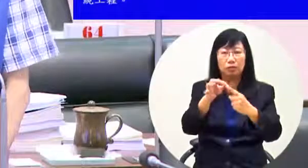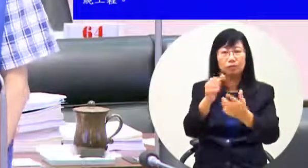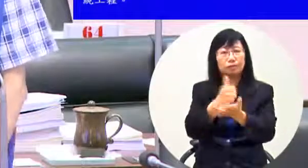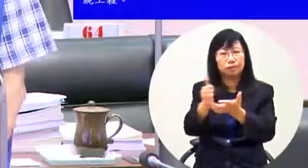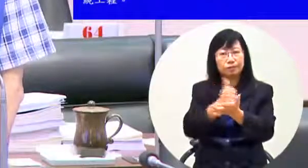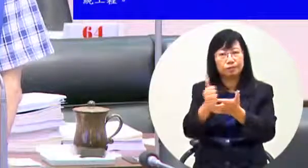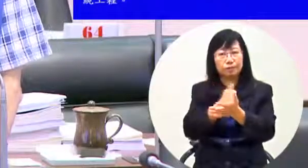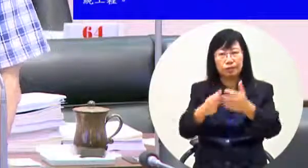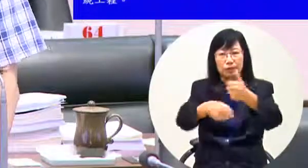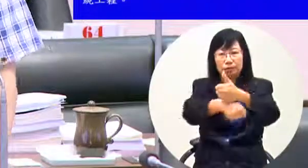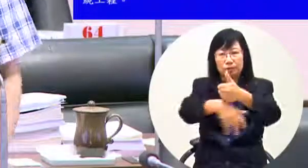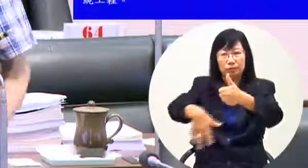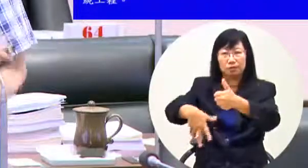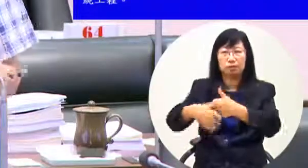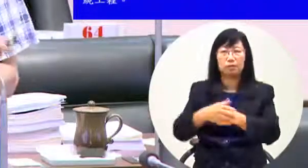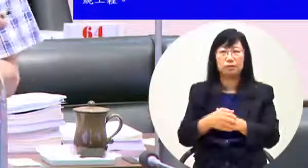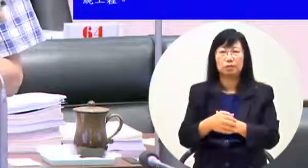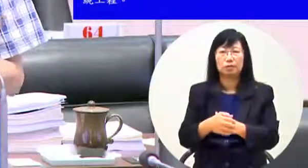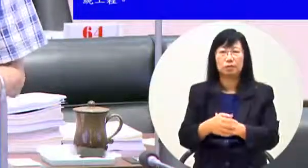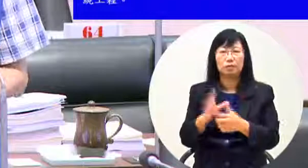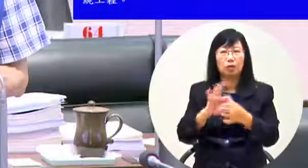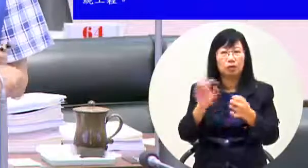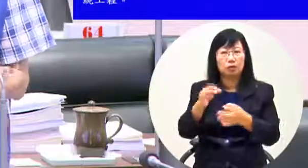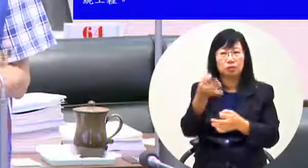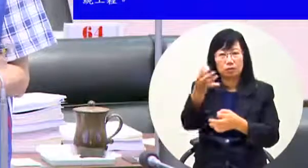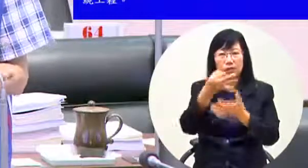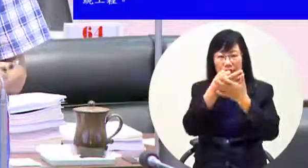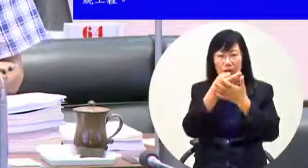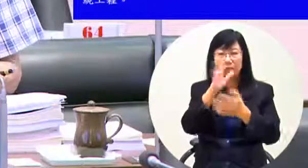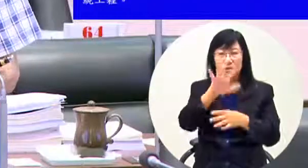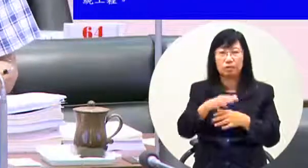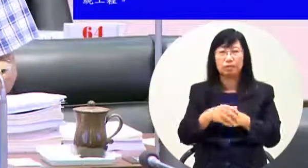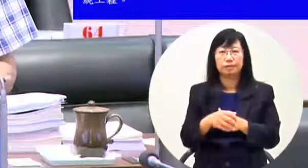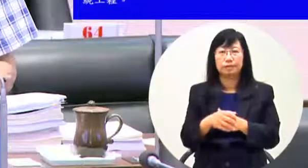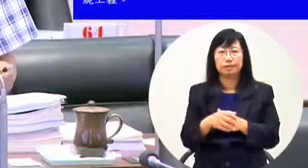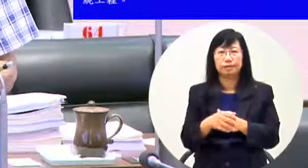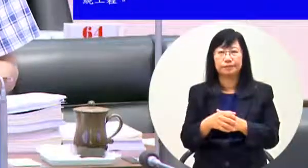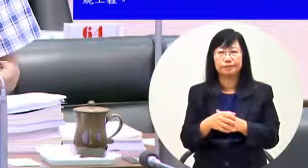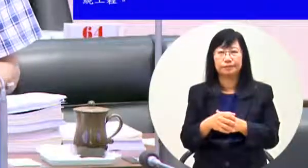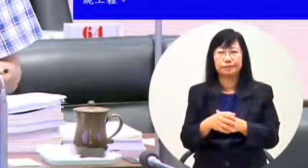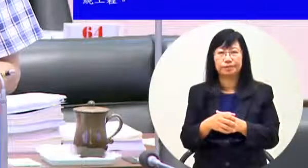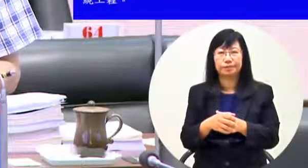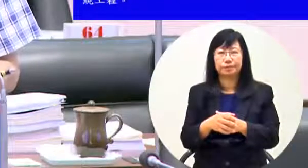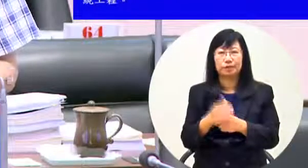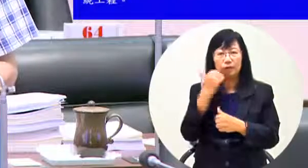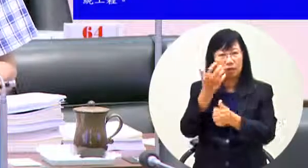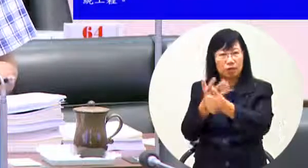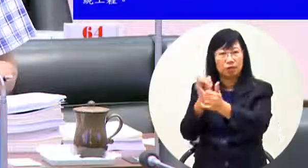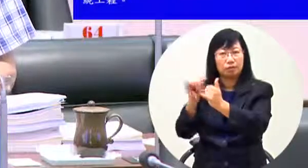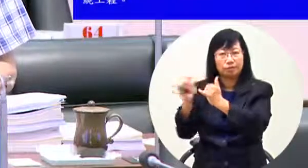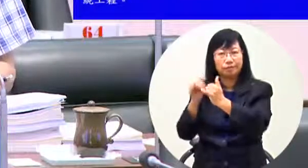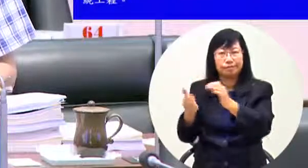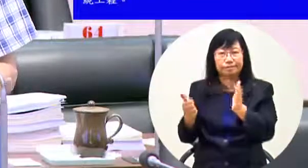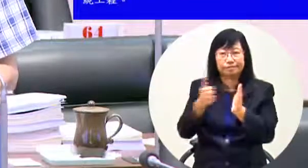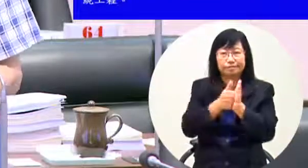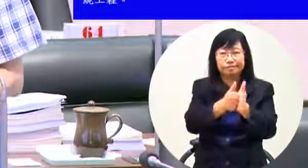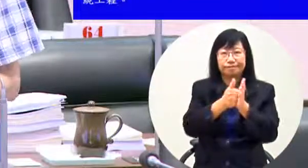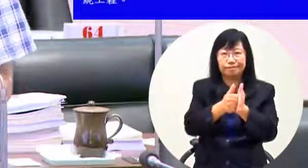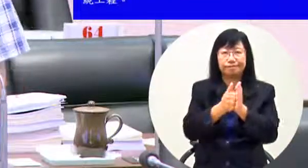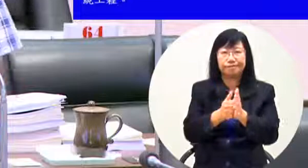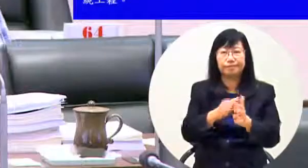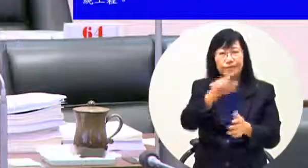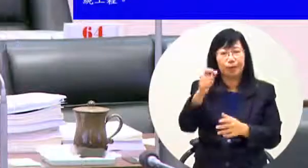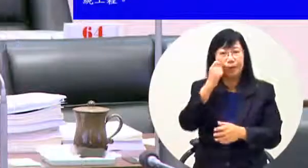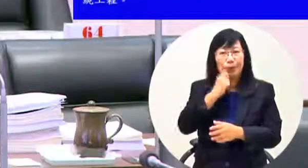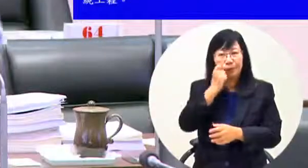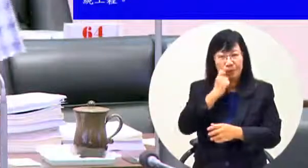节省，而且使百姓我们搭车的民众喜欢搭公车捷运系